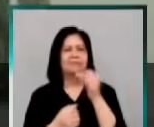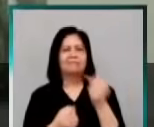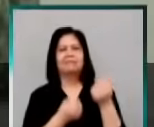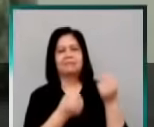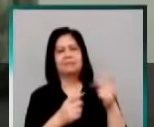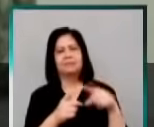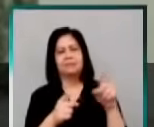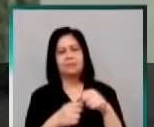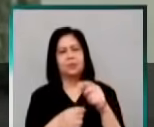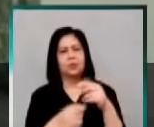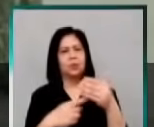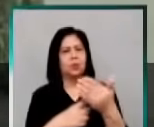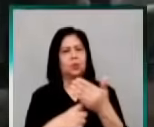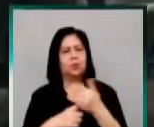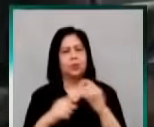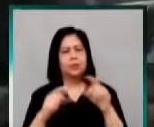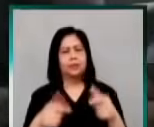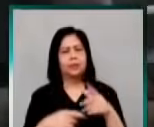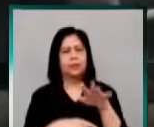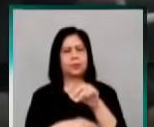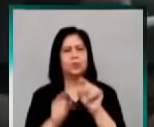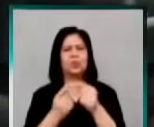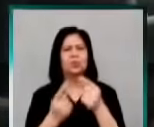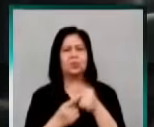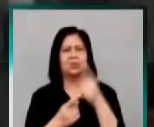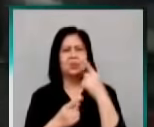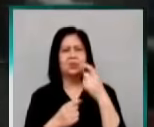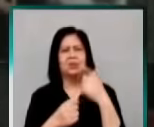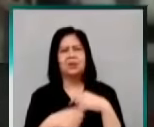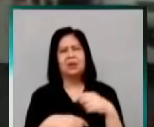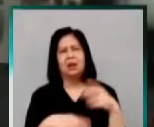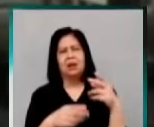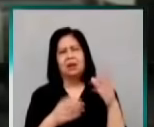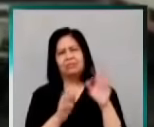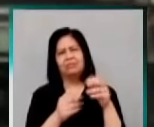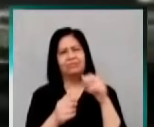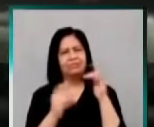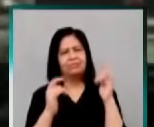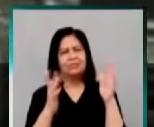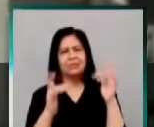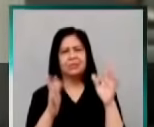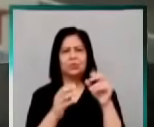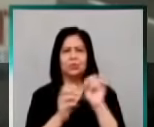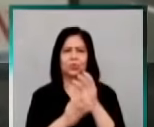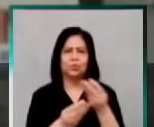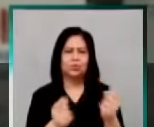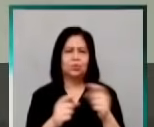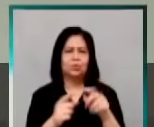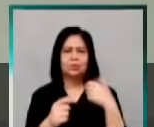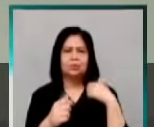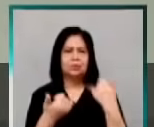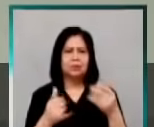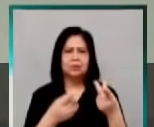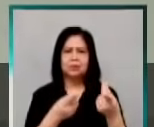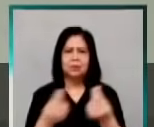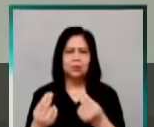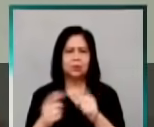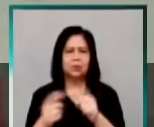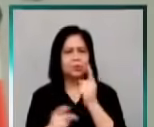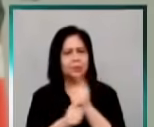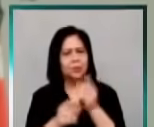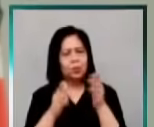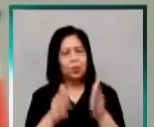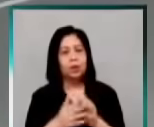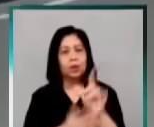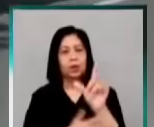quarantine classification ng grupo dahil band-aid solution lang daw ito at hindi pa napapatupad ng maayos.